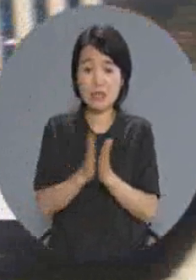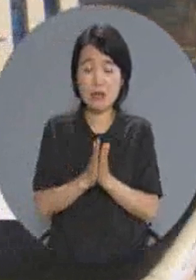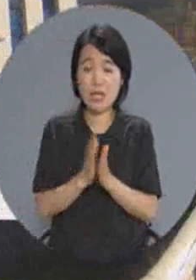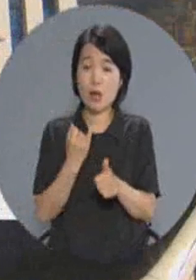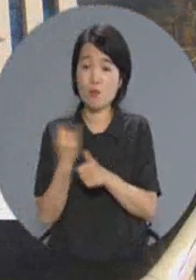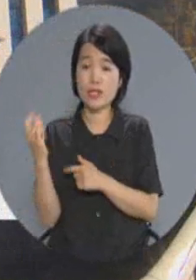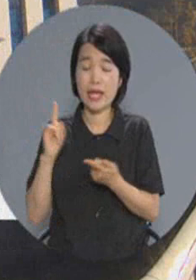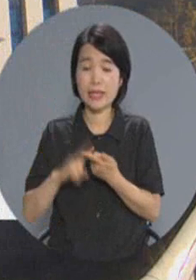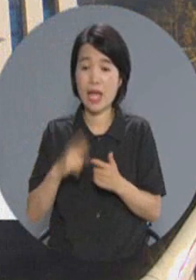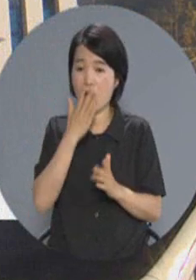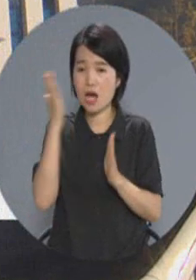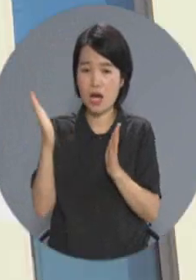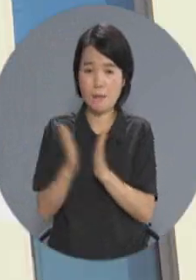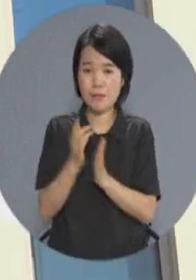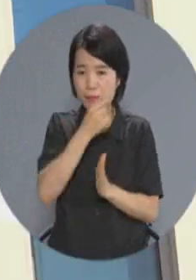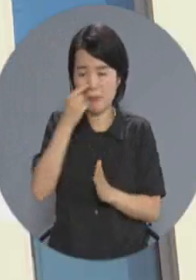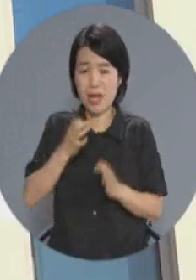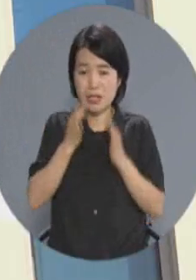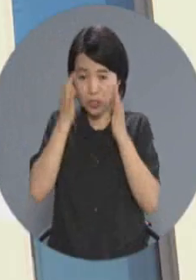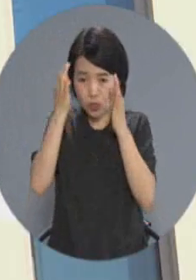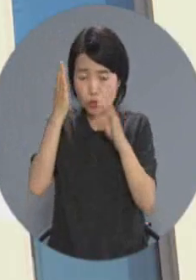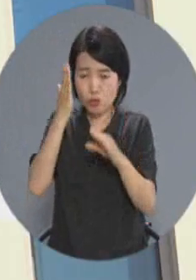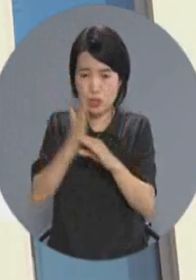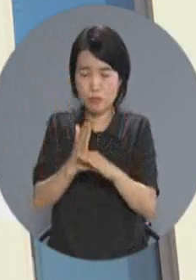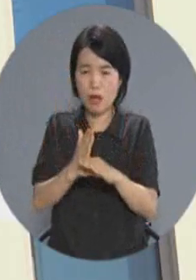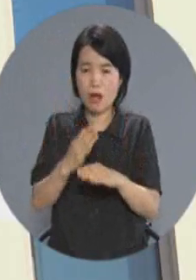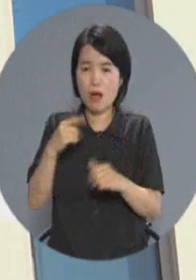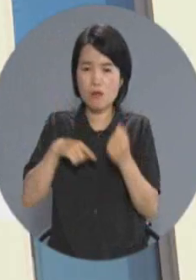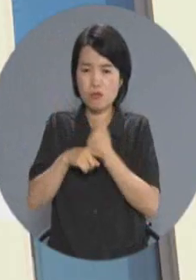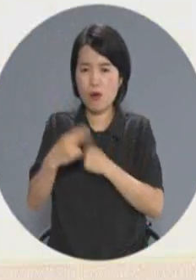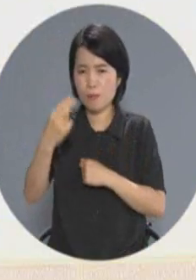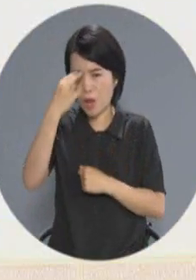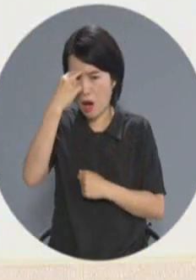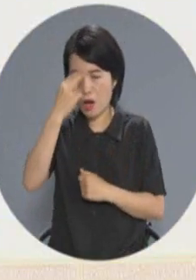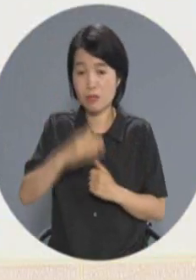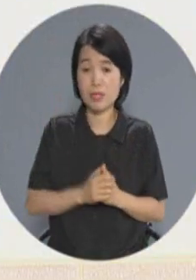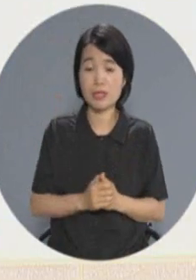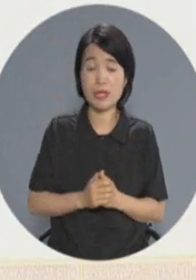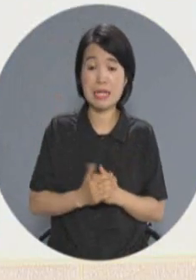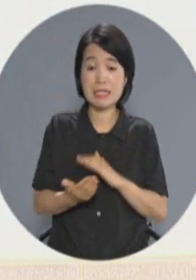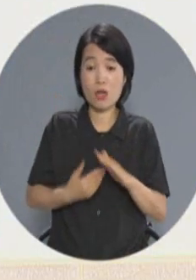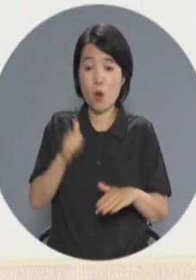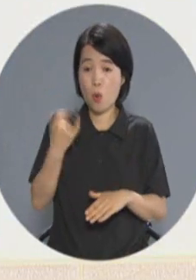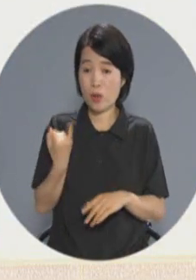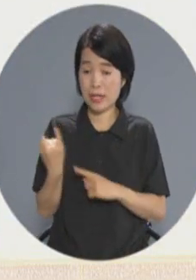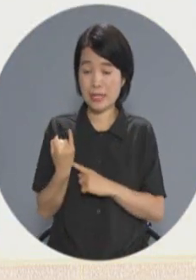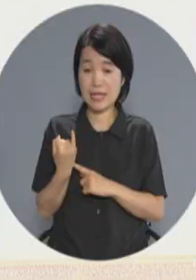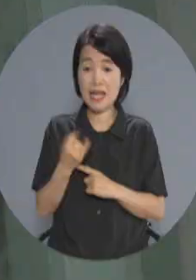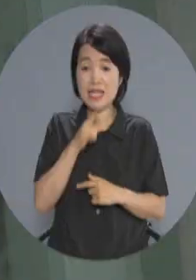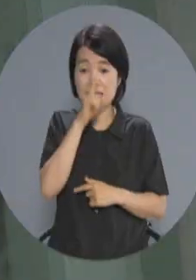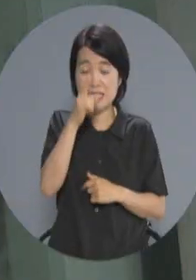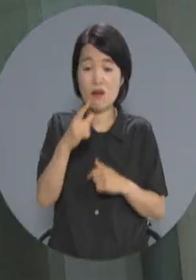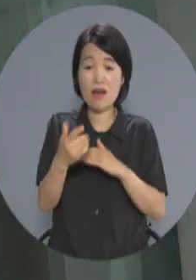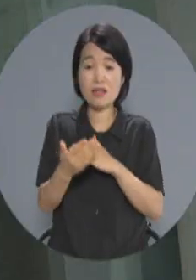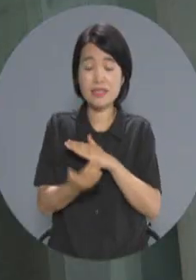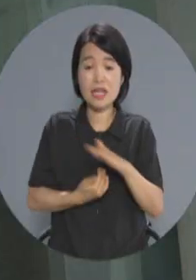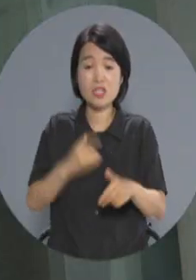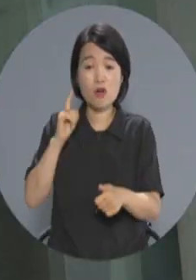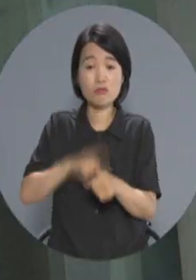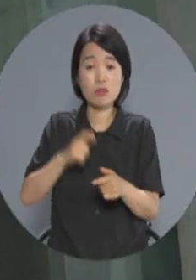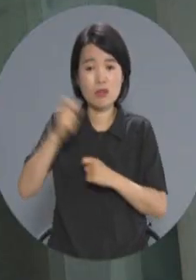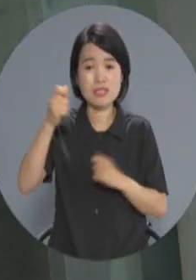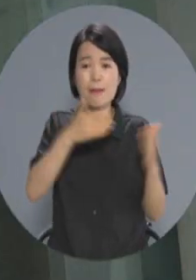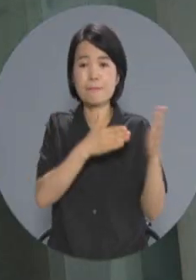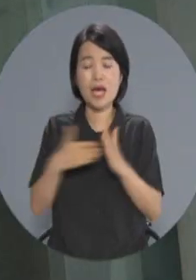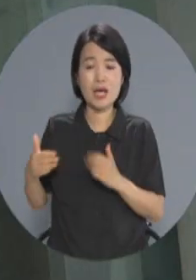등의 공동 범행 입증에 힘을 쏟고 있지만 수사는 난항입니다. 앞서 홍 씨에 대해 신청했던 사전 구속영장이 기각된